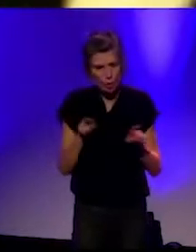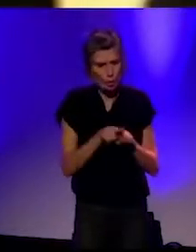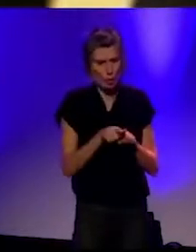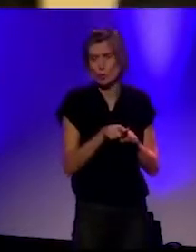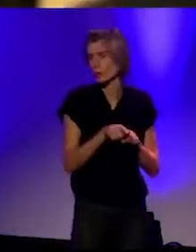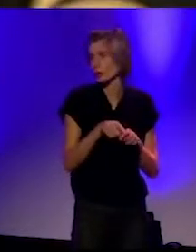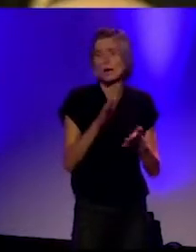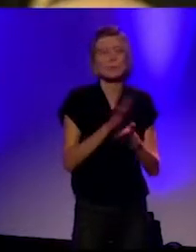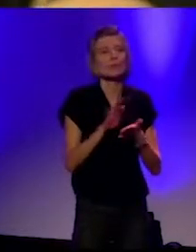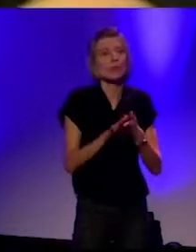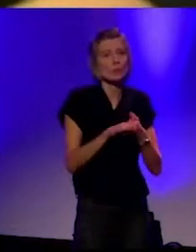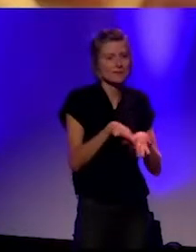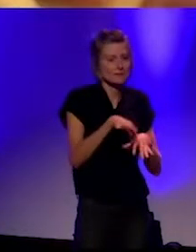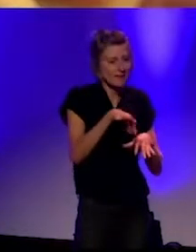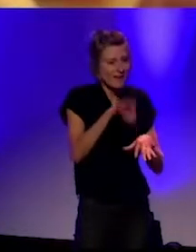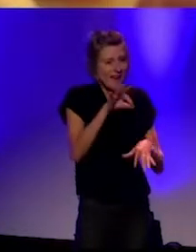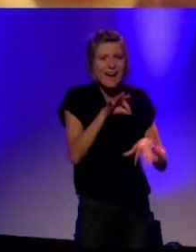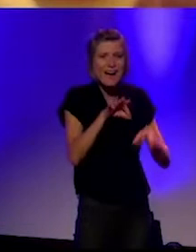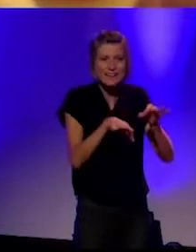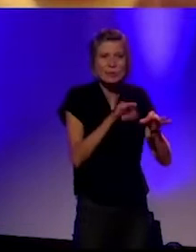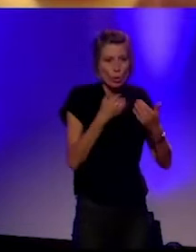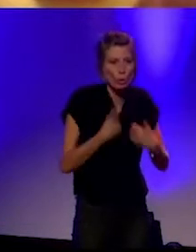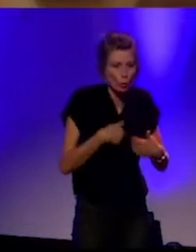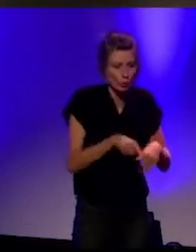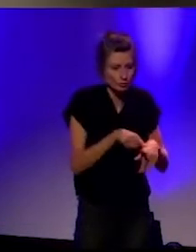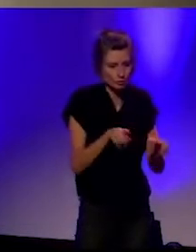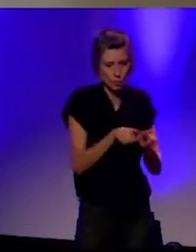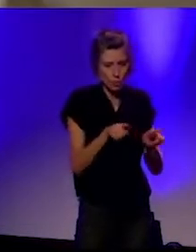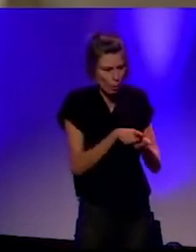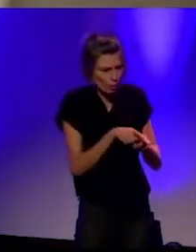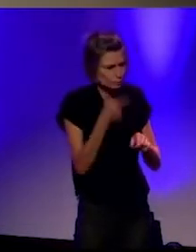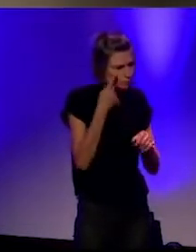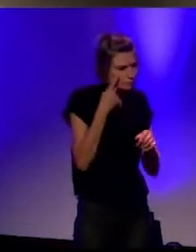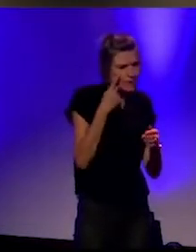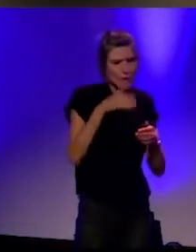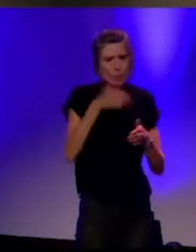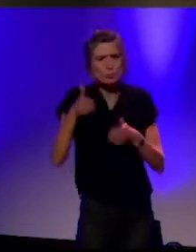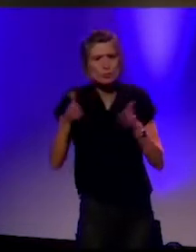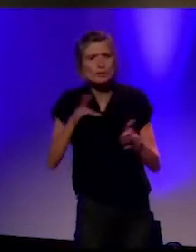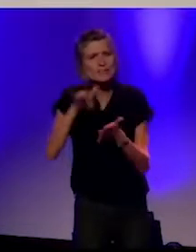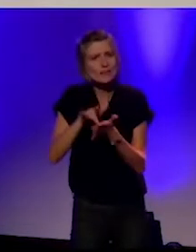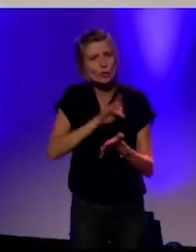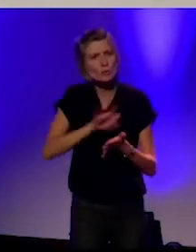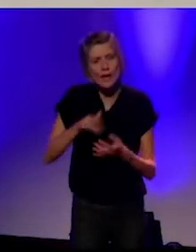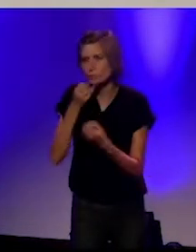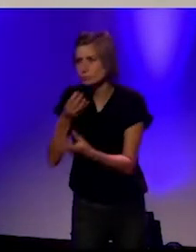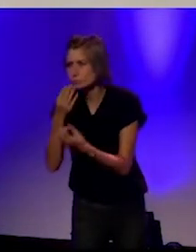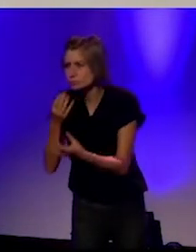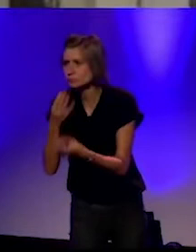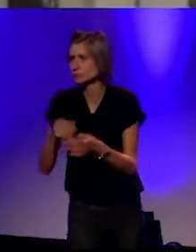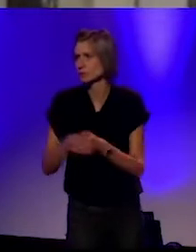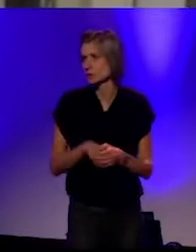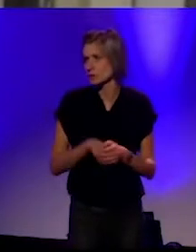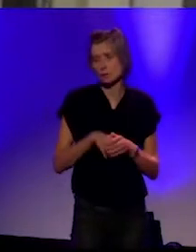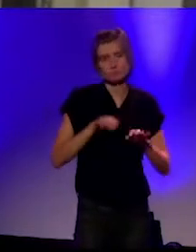buurtcentra archeologie gaan uitleggen. En er zijn ook internationale projecten in het zuiden, in Vietnam